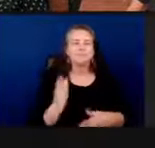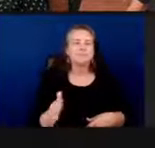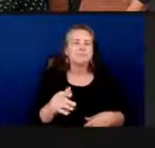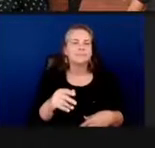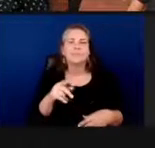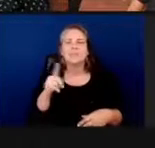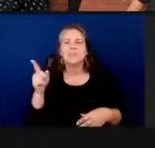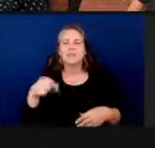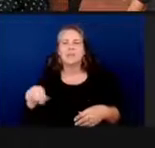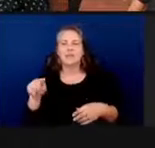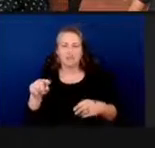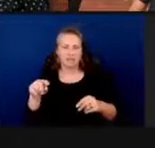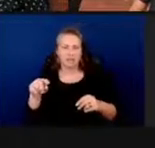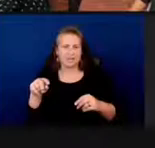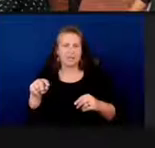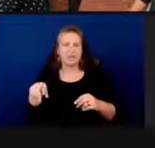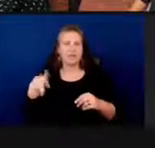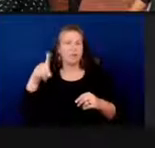أشكركم جزيل الشكر. حسنا،